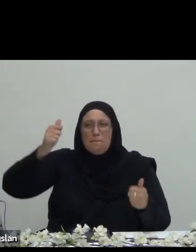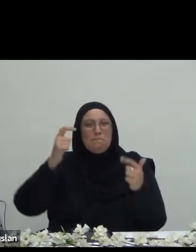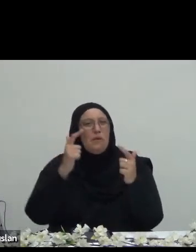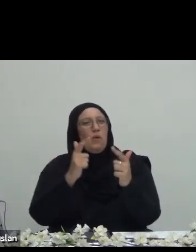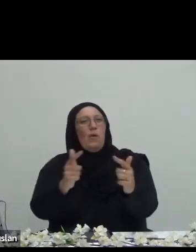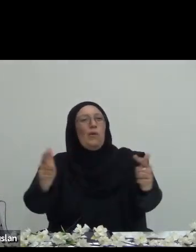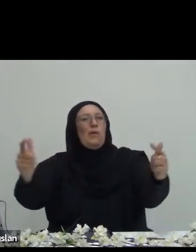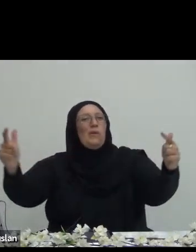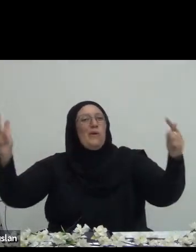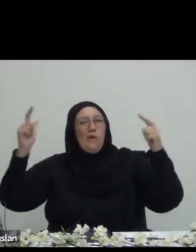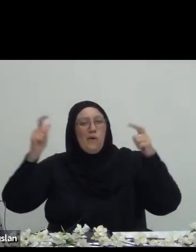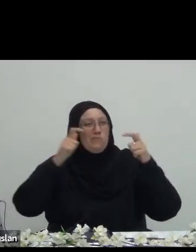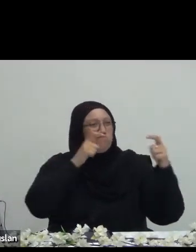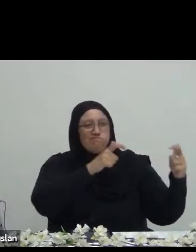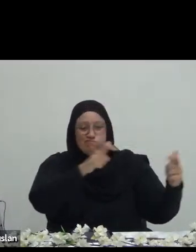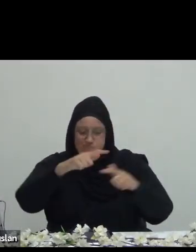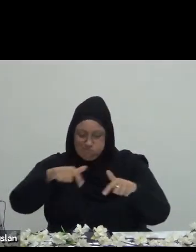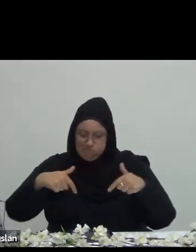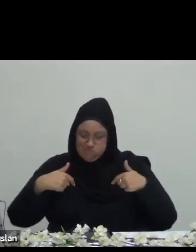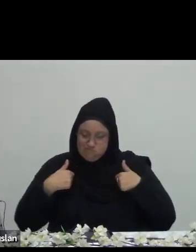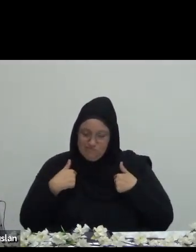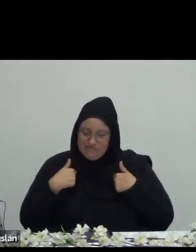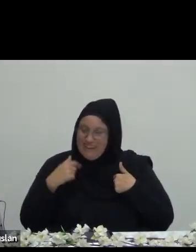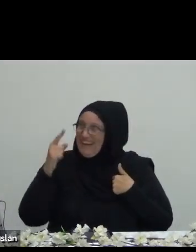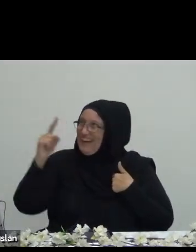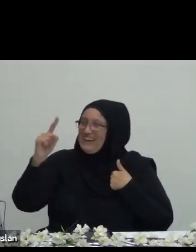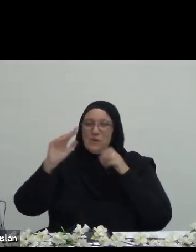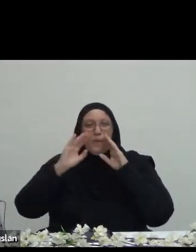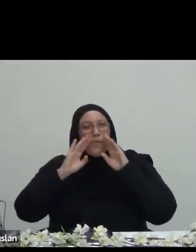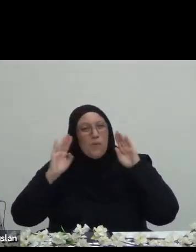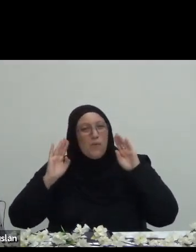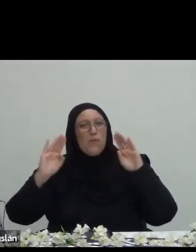العالم الغيب